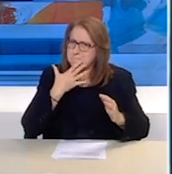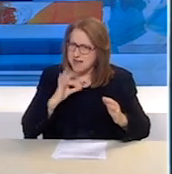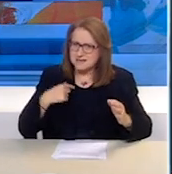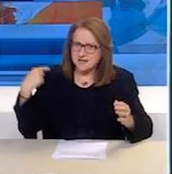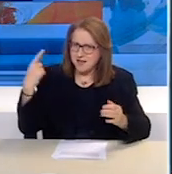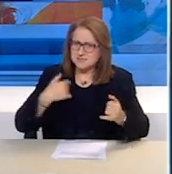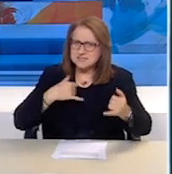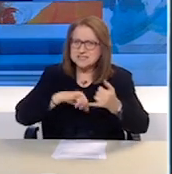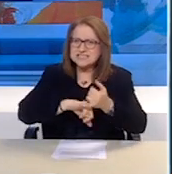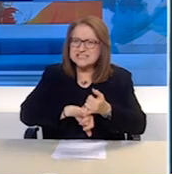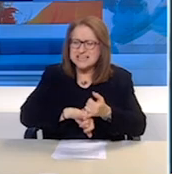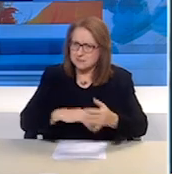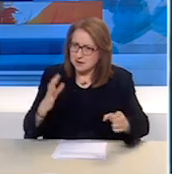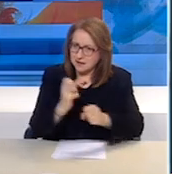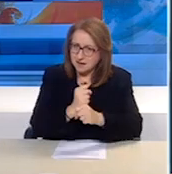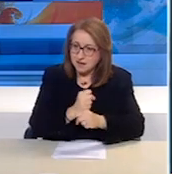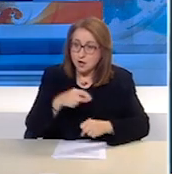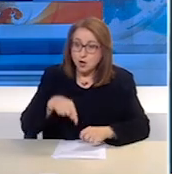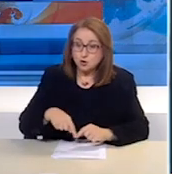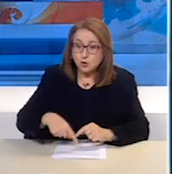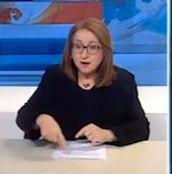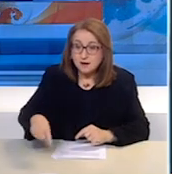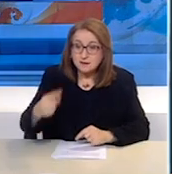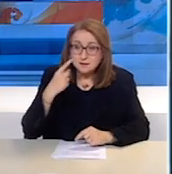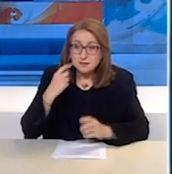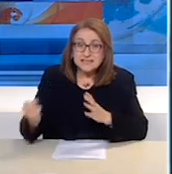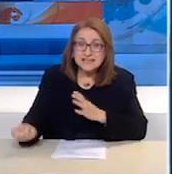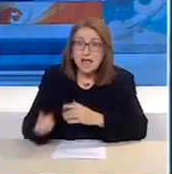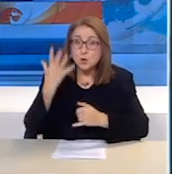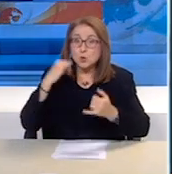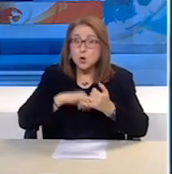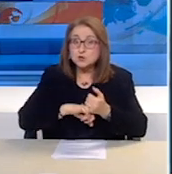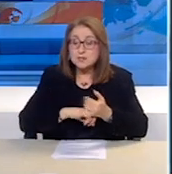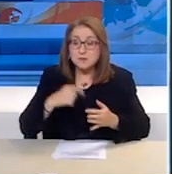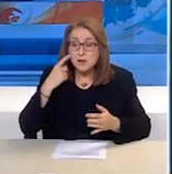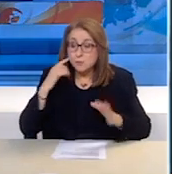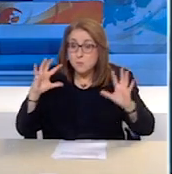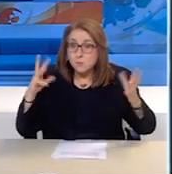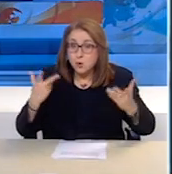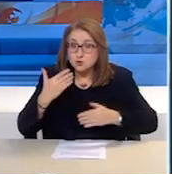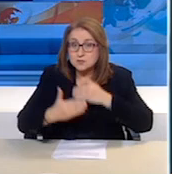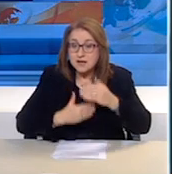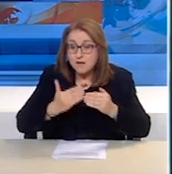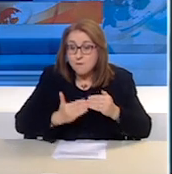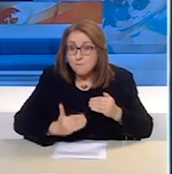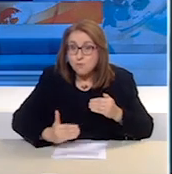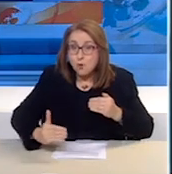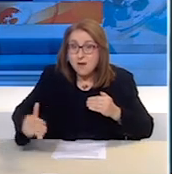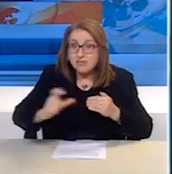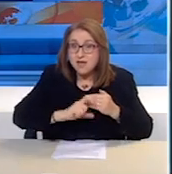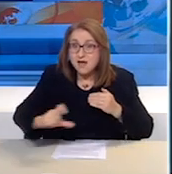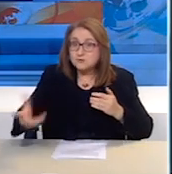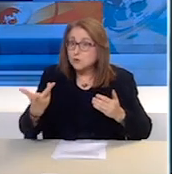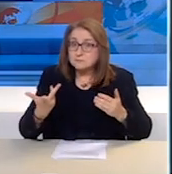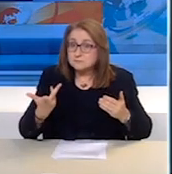στη κυκλοφορία μας με αυστηρούς όρους και κανόνες ατομικής προστασίας και σεβασμού στους υπόλοιπους συμπολίτες μας. Όπως είχαμε πει για το